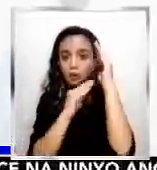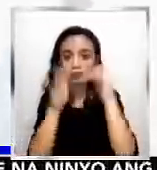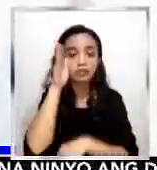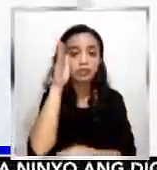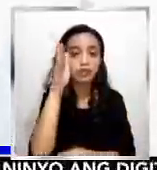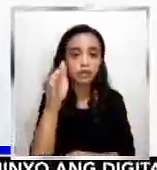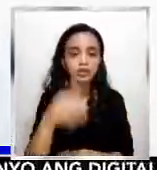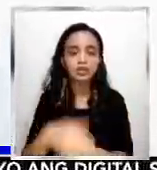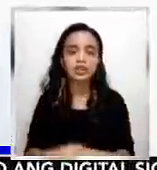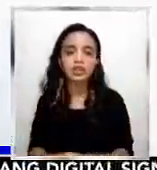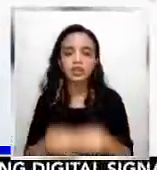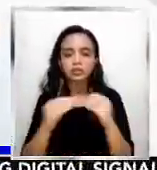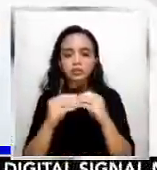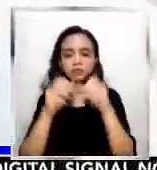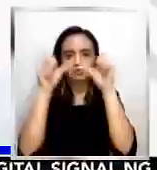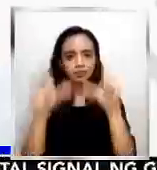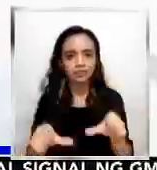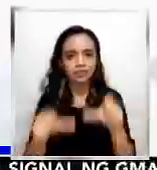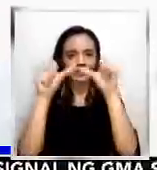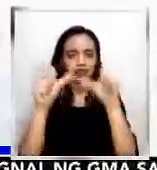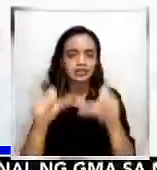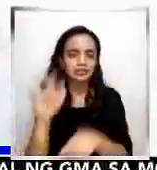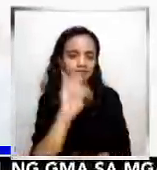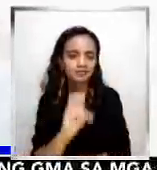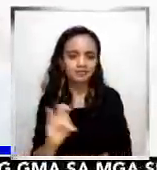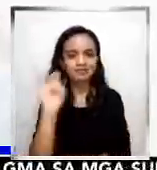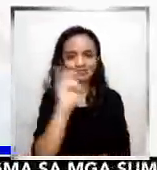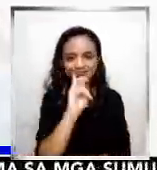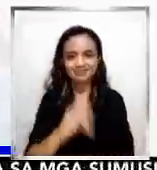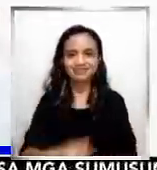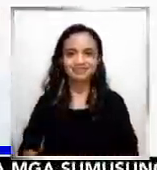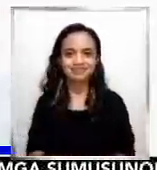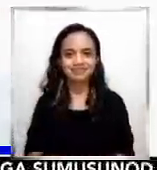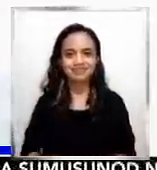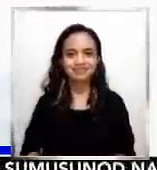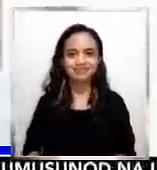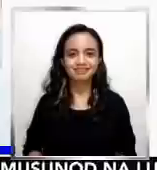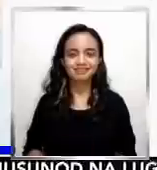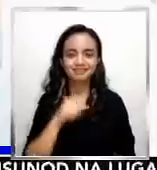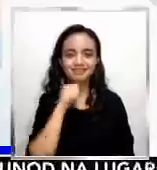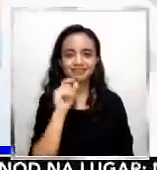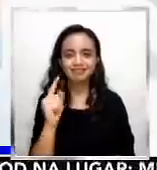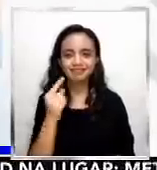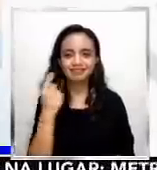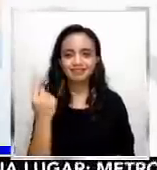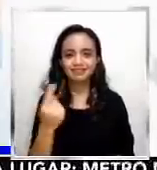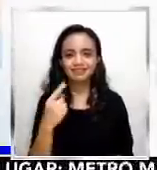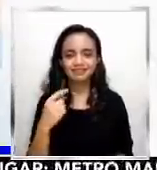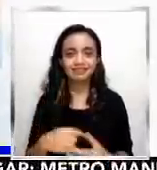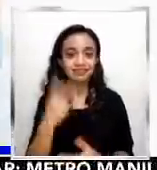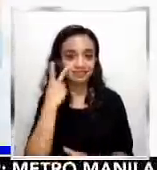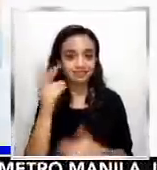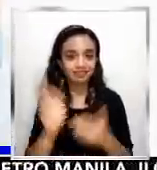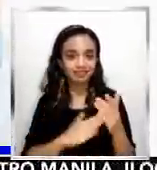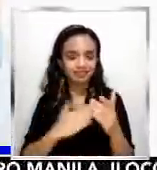sa YouTube. I'm just another woman in life. Saan, sir?